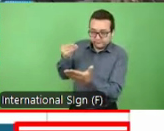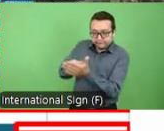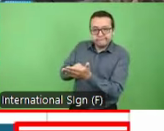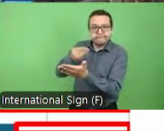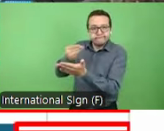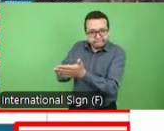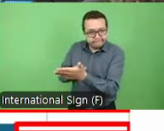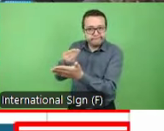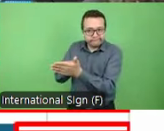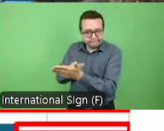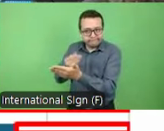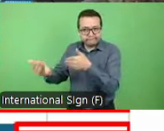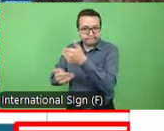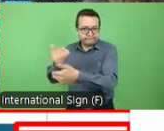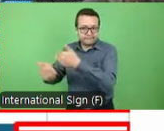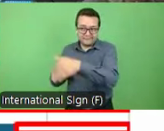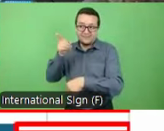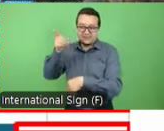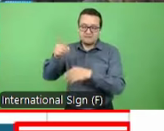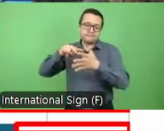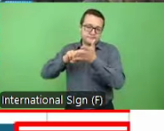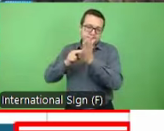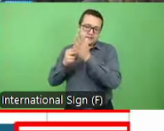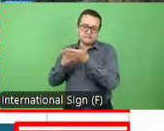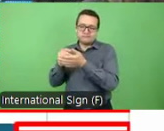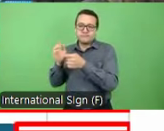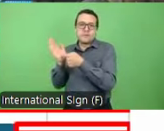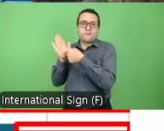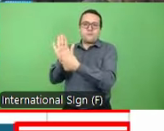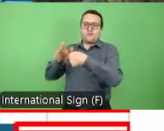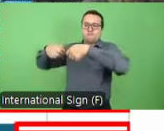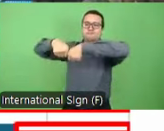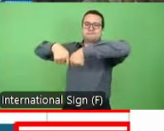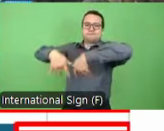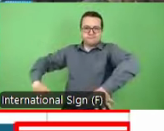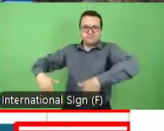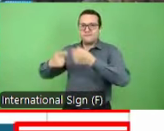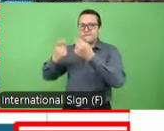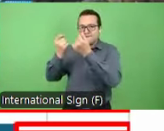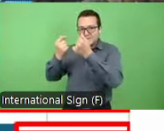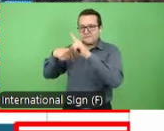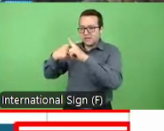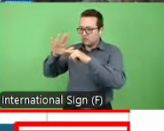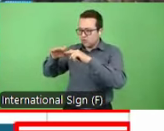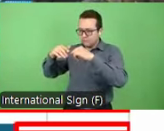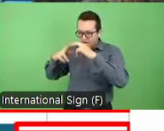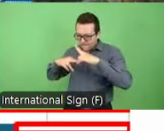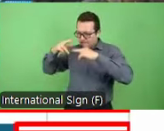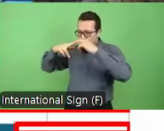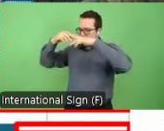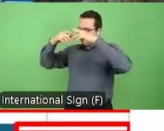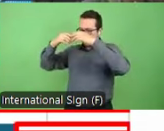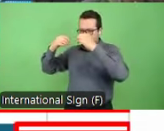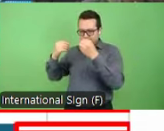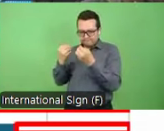relación C'est un con el sujet qui est modelo de lié non financiamiento y seulement la au modèle de arquitectura de los financement sistemas de et salud, à l'architecture sino des systèmes también de el